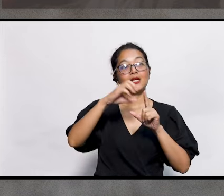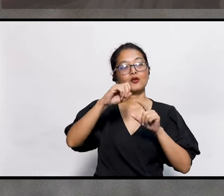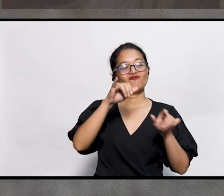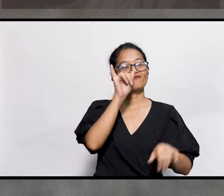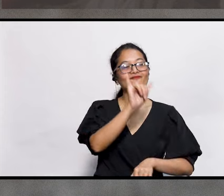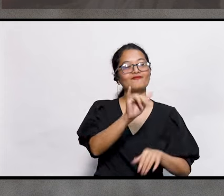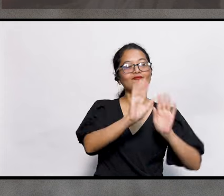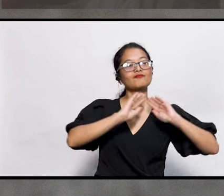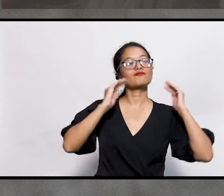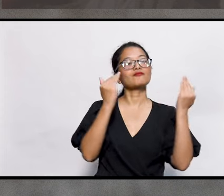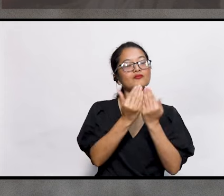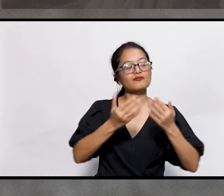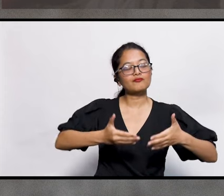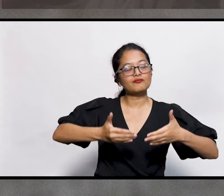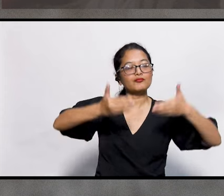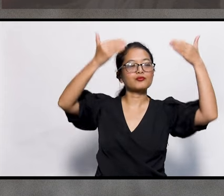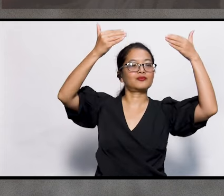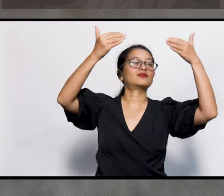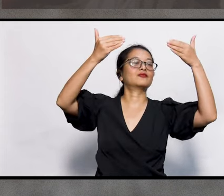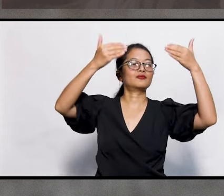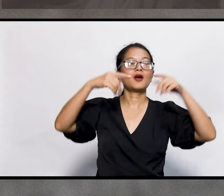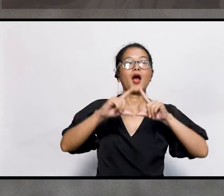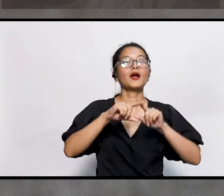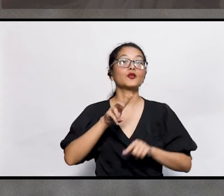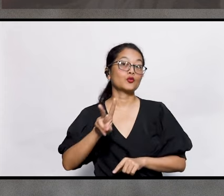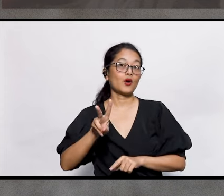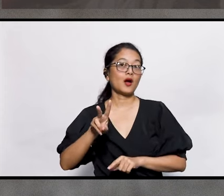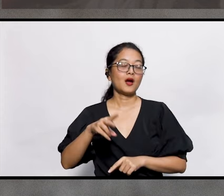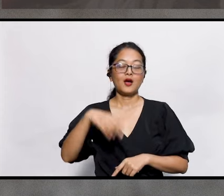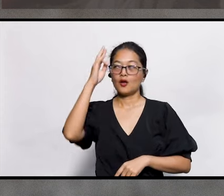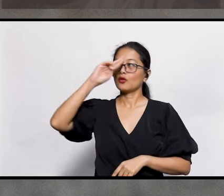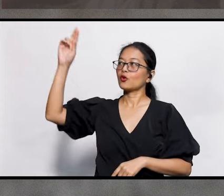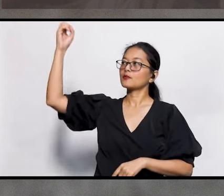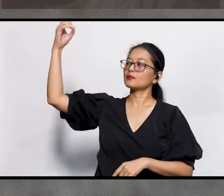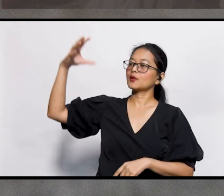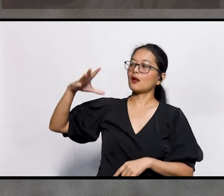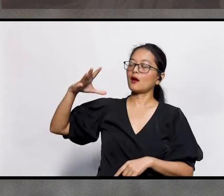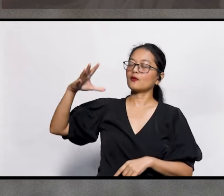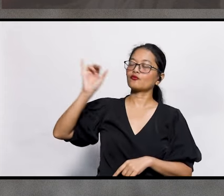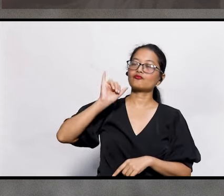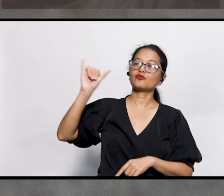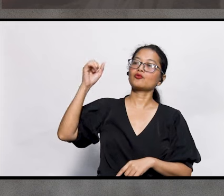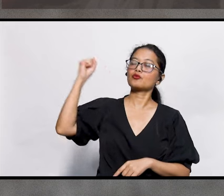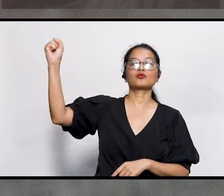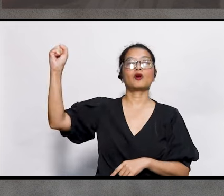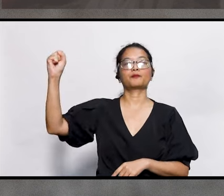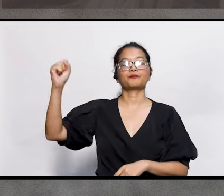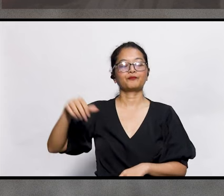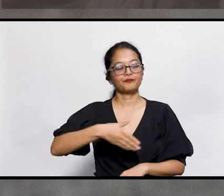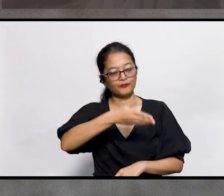mereka mendengar itu ayat 2 berfirmanlah Tuhan kepada Yosua dikatakan